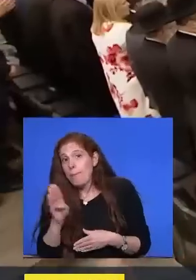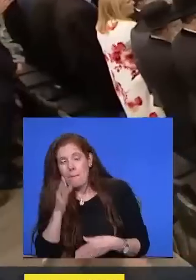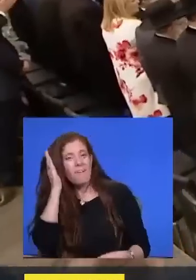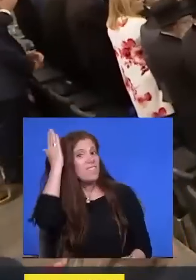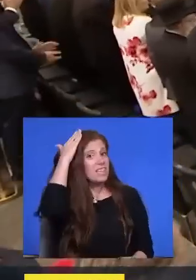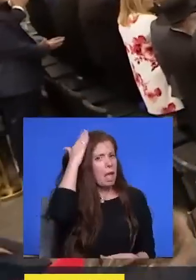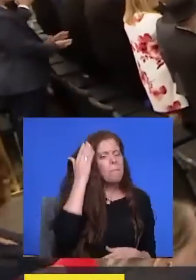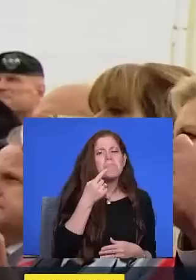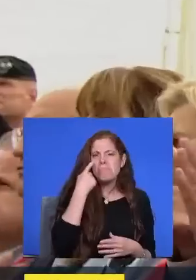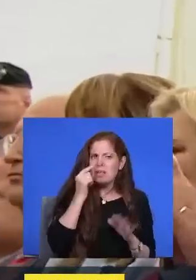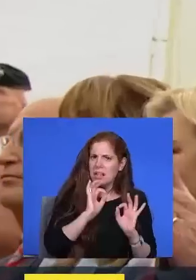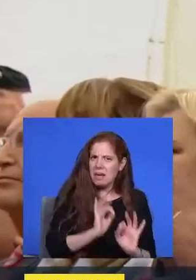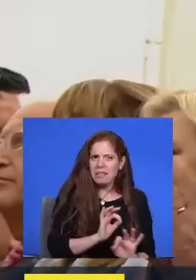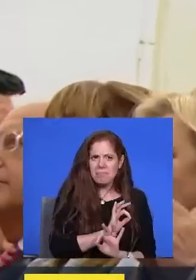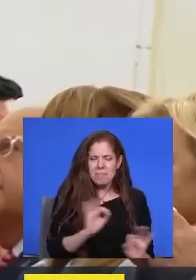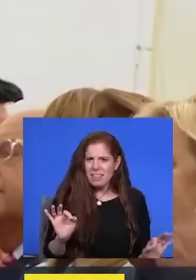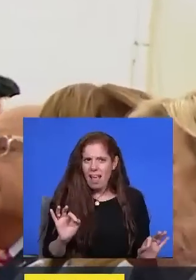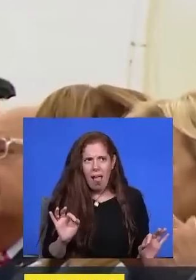אידיאלית.